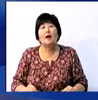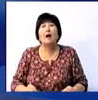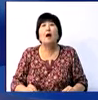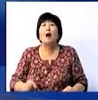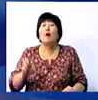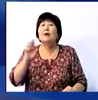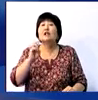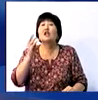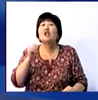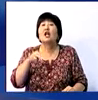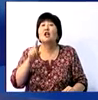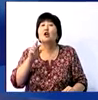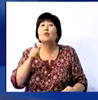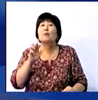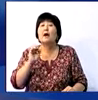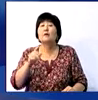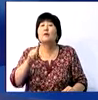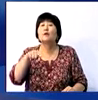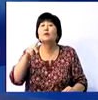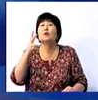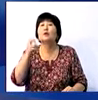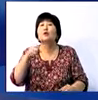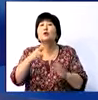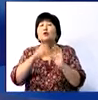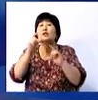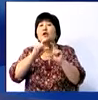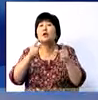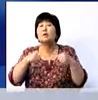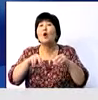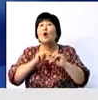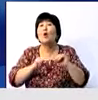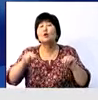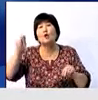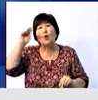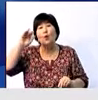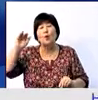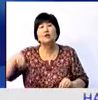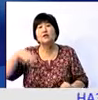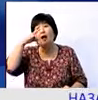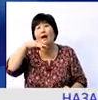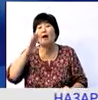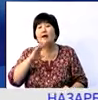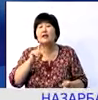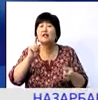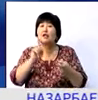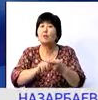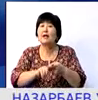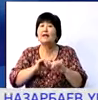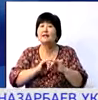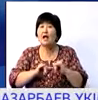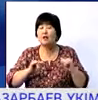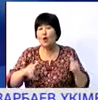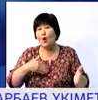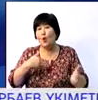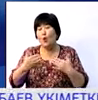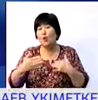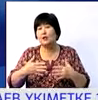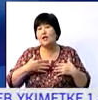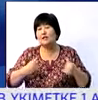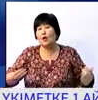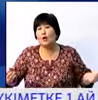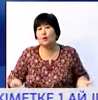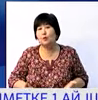Батыржан Шалғынбаев атындағы номері 217-ші мектеп ұжымы ұстаз, оқушы және ата-ана арасындағы байланысты нығайту, өзара салауатты